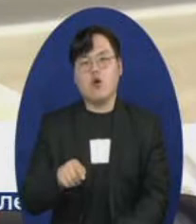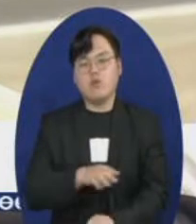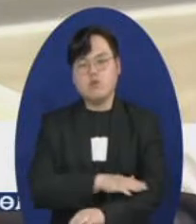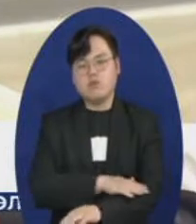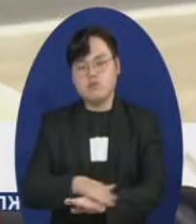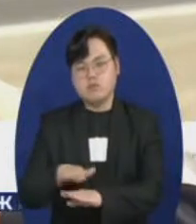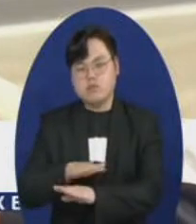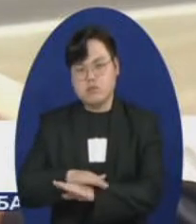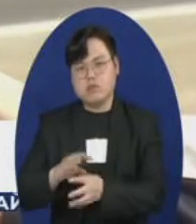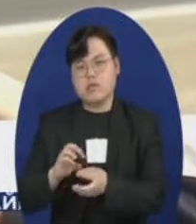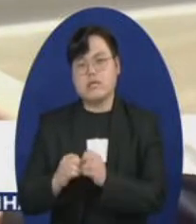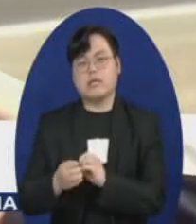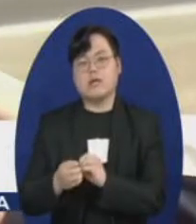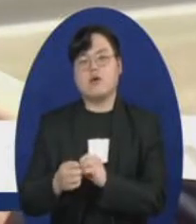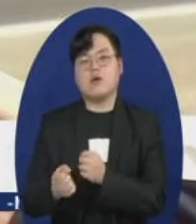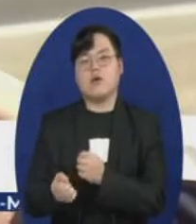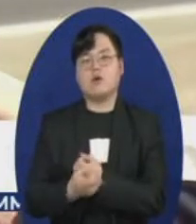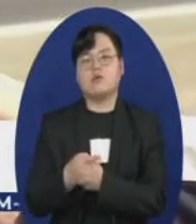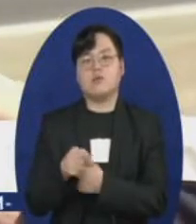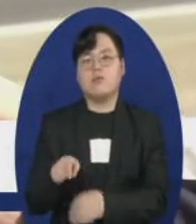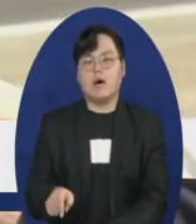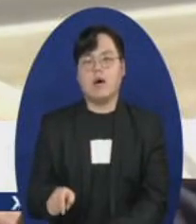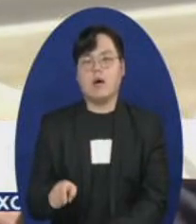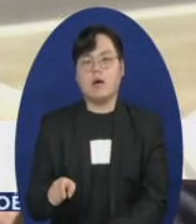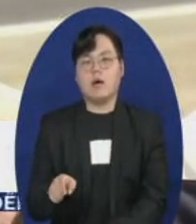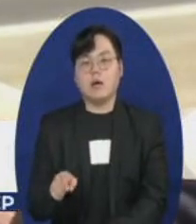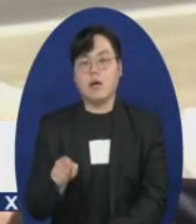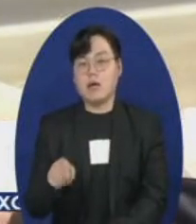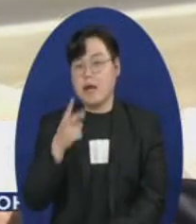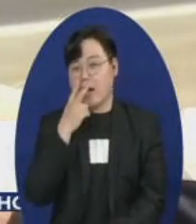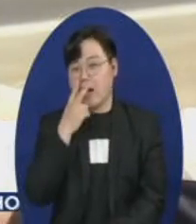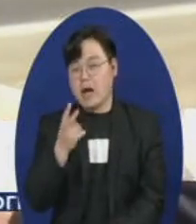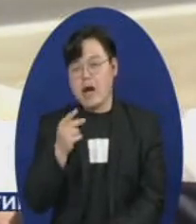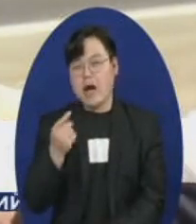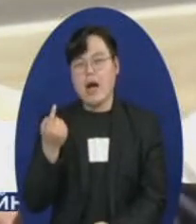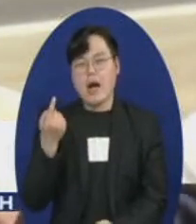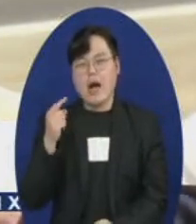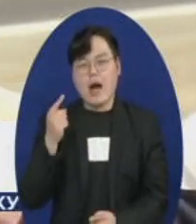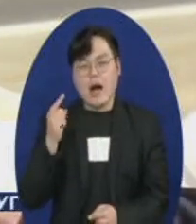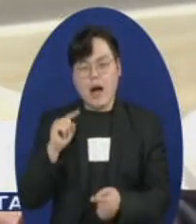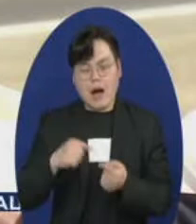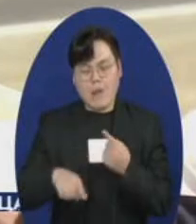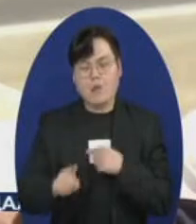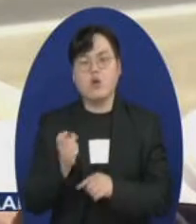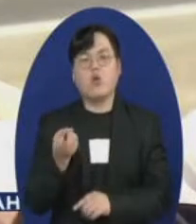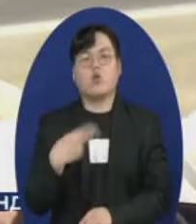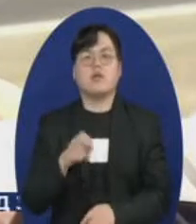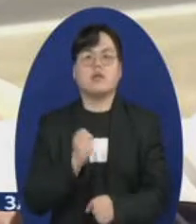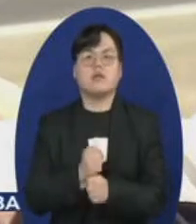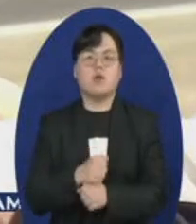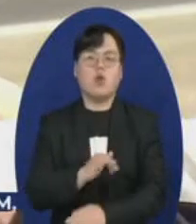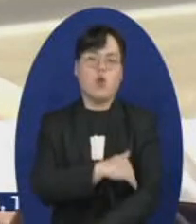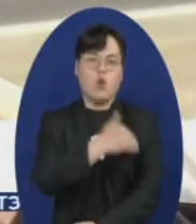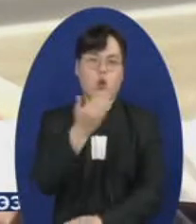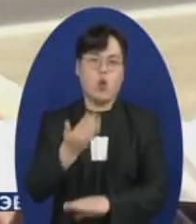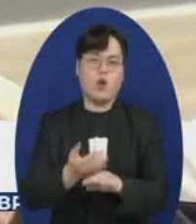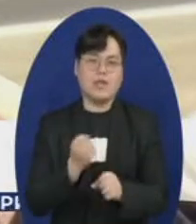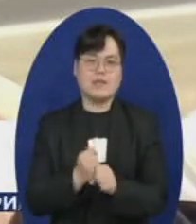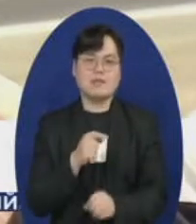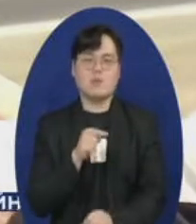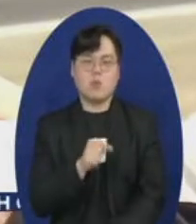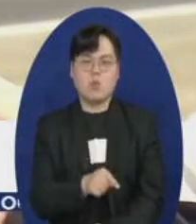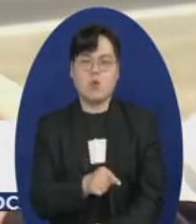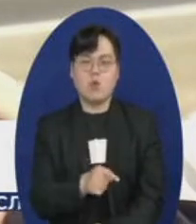даваа гэдгээрээ бас онцлогтой. Одоо та бүхэн ингээд харж байгаа энд хамгийн хүнд ажил нь бол уулын ажил байсан. Энэ